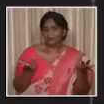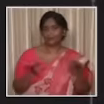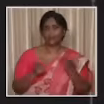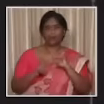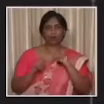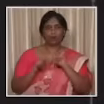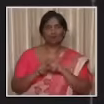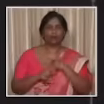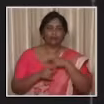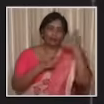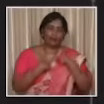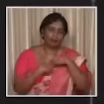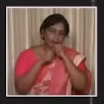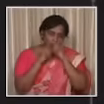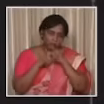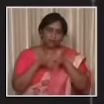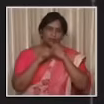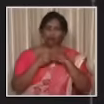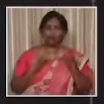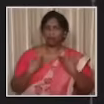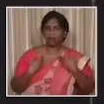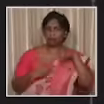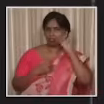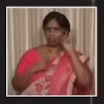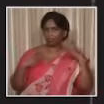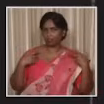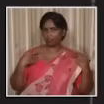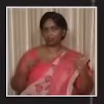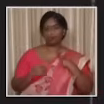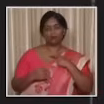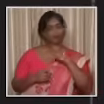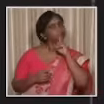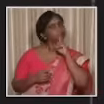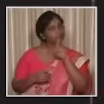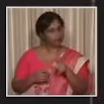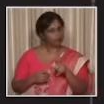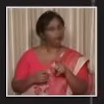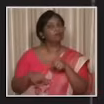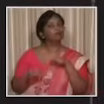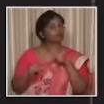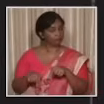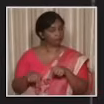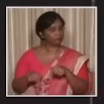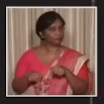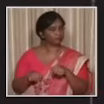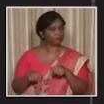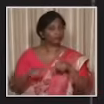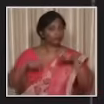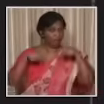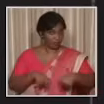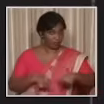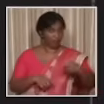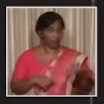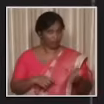කාට එහෙයි එහෙයි කියනවද මට තේරෙන්නේ නැහැ. ඉතින් මම ඉල්ලනවා මෙතනදී අද